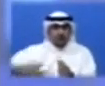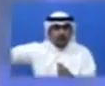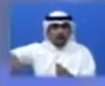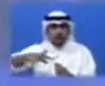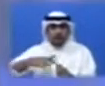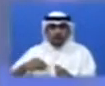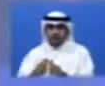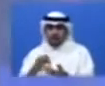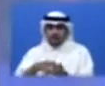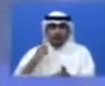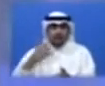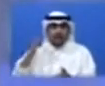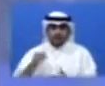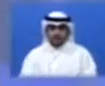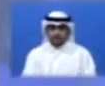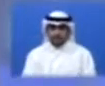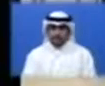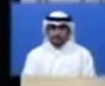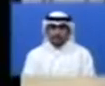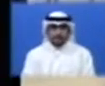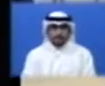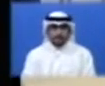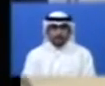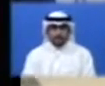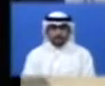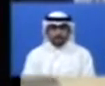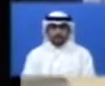بين الدول العربية.